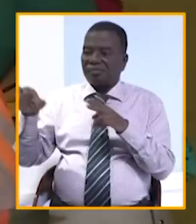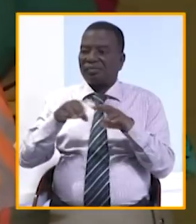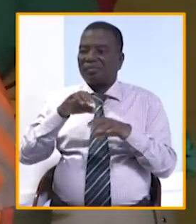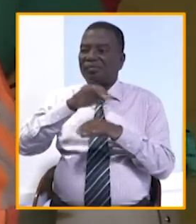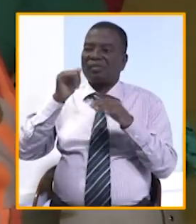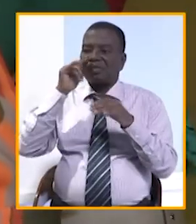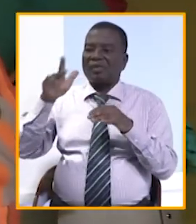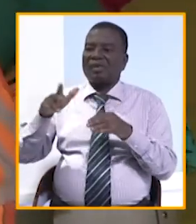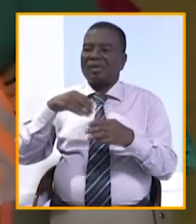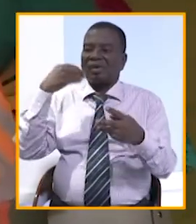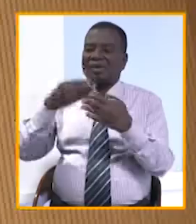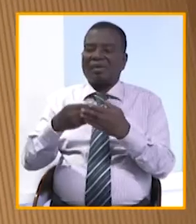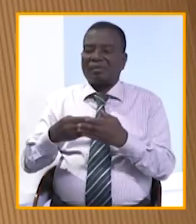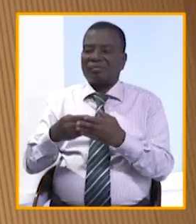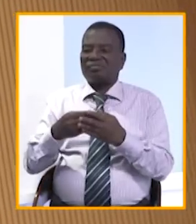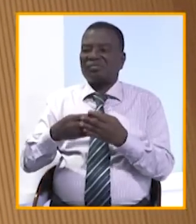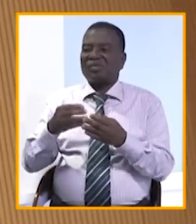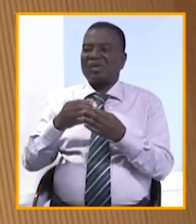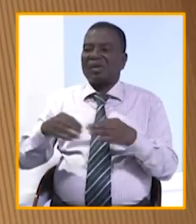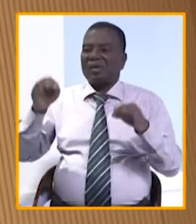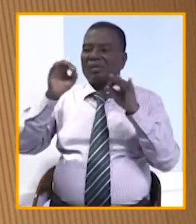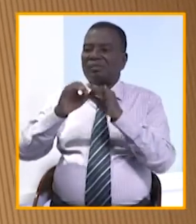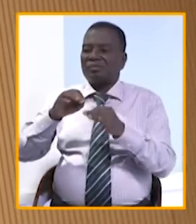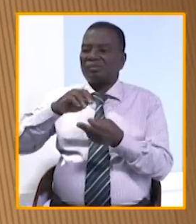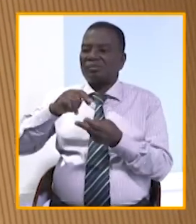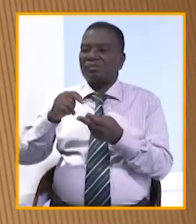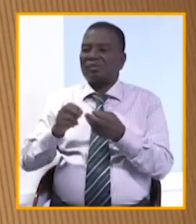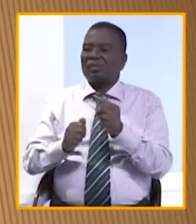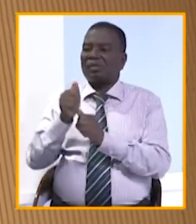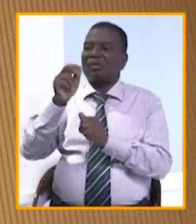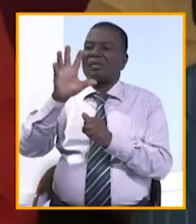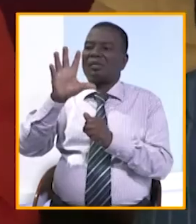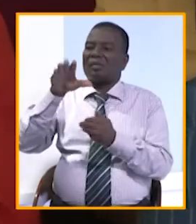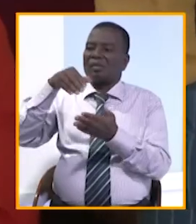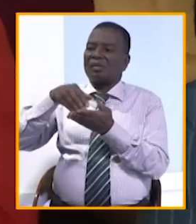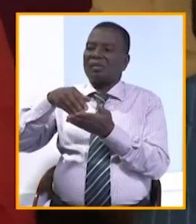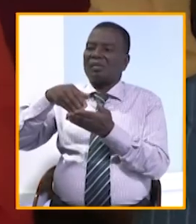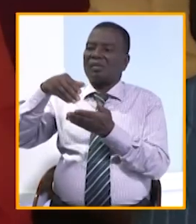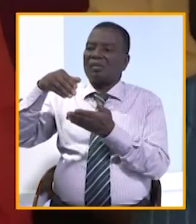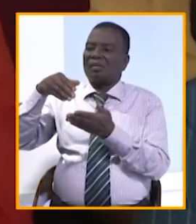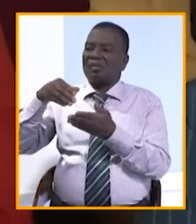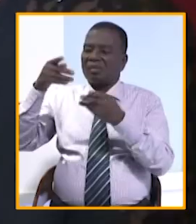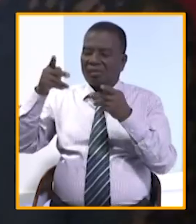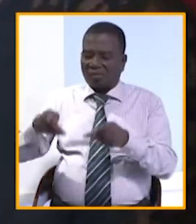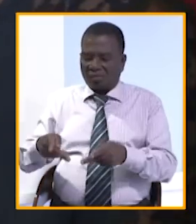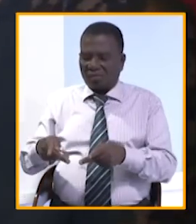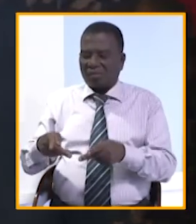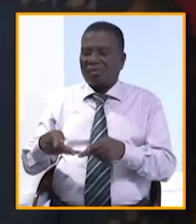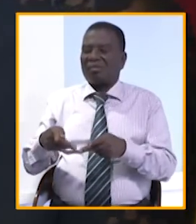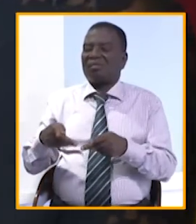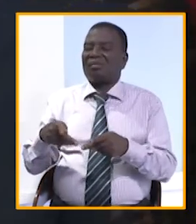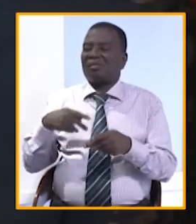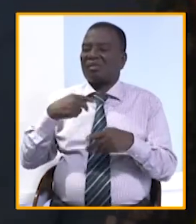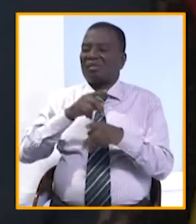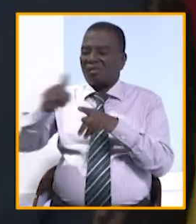filles a atteint des proportions inquiétantes. L'on dénombre plus de 5000 cas de VBG pour les 3 premiers trimestres de